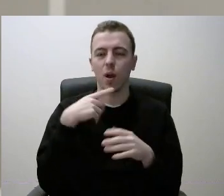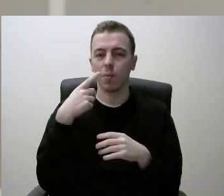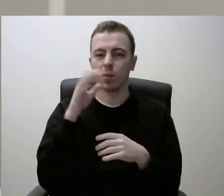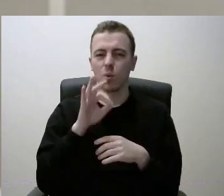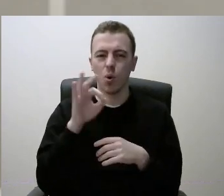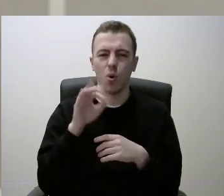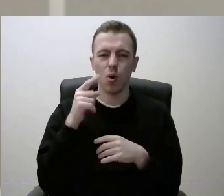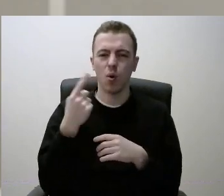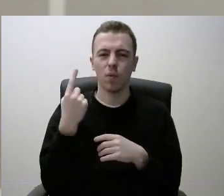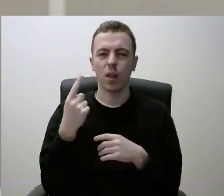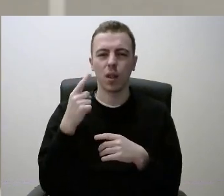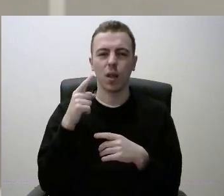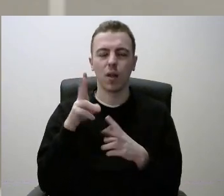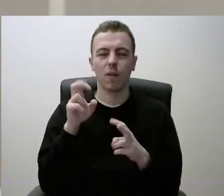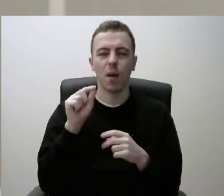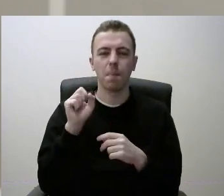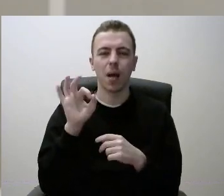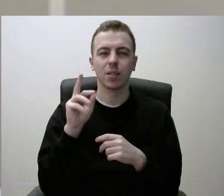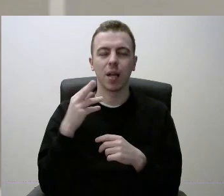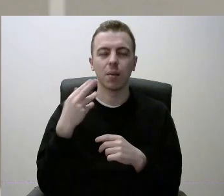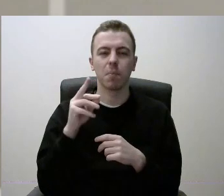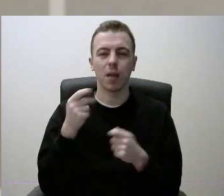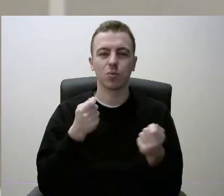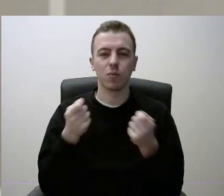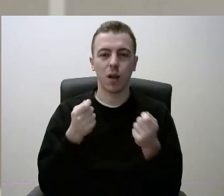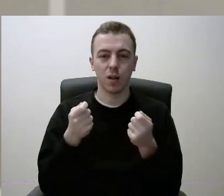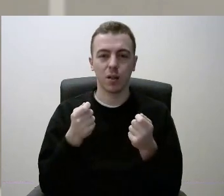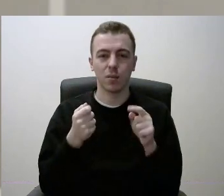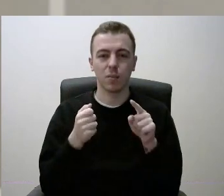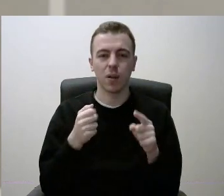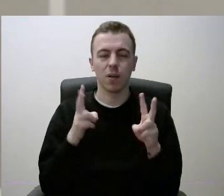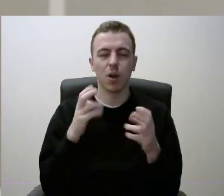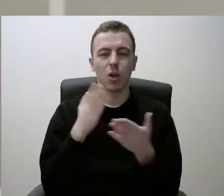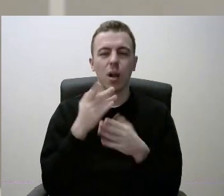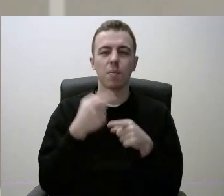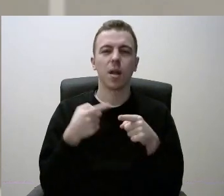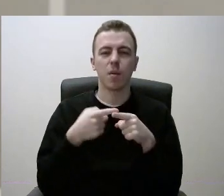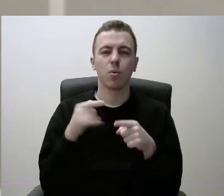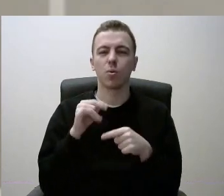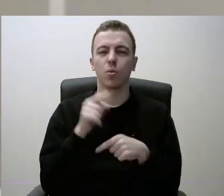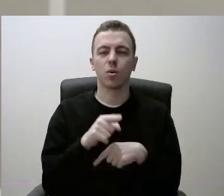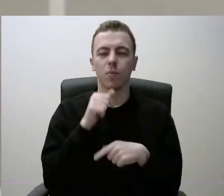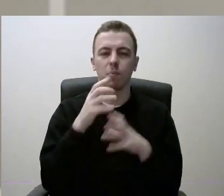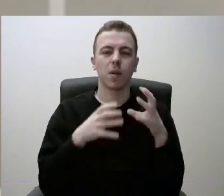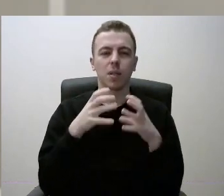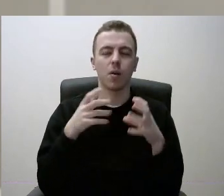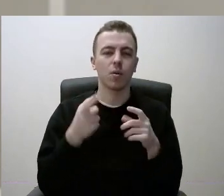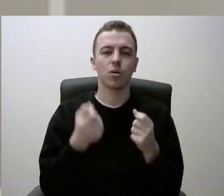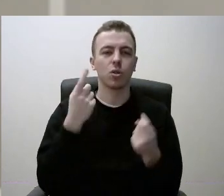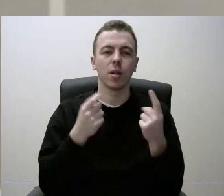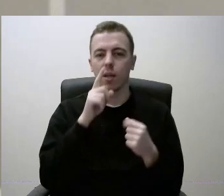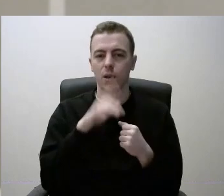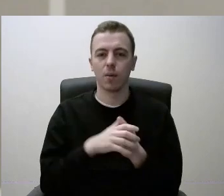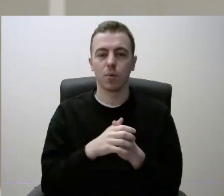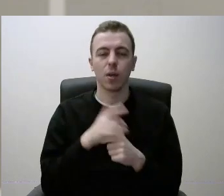tą pasiekmių suvaldymą gatvėse aikštėse, turbūt yra priemonės, kurių čia per daug pasaulio niekas neišradinės. Natūralu,